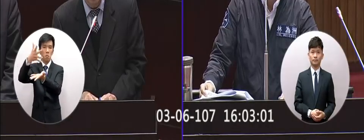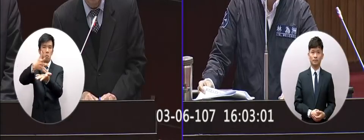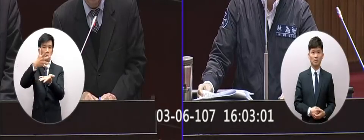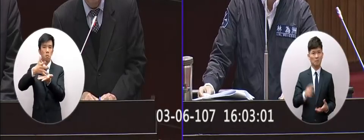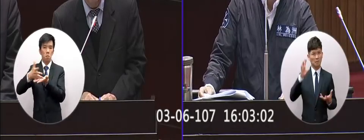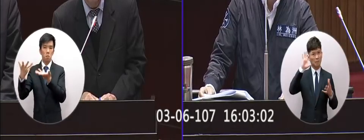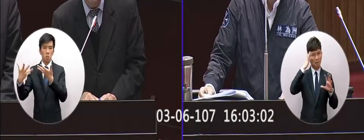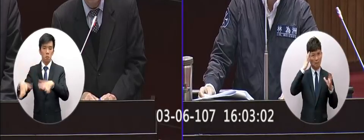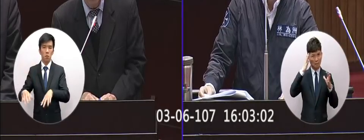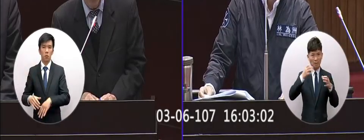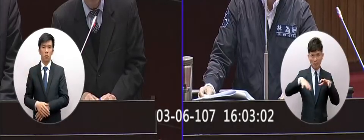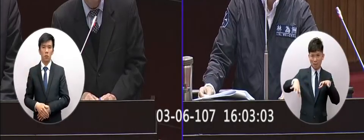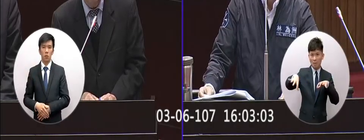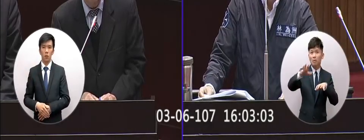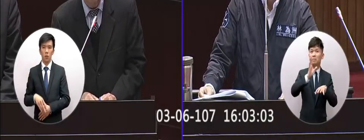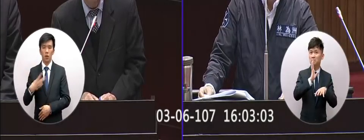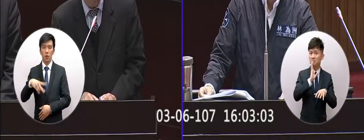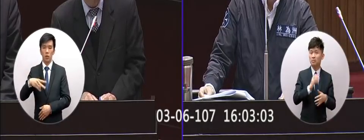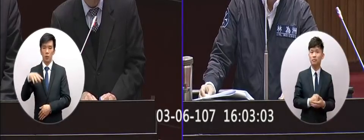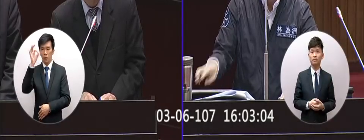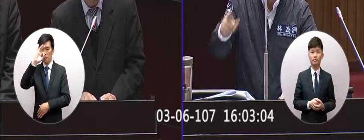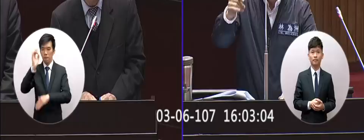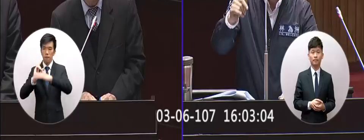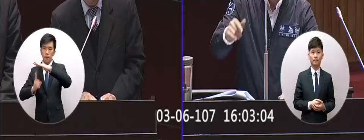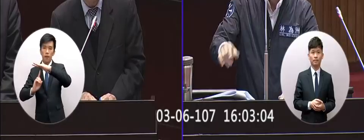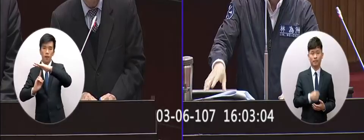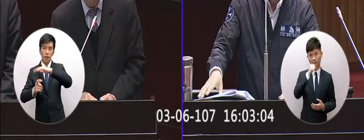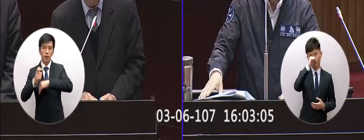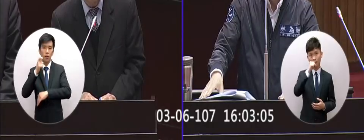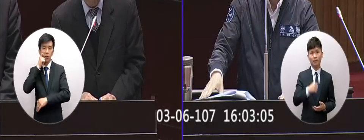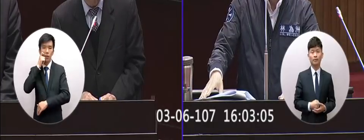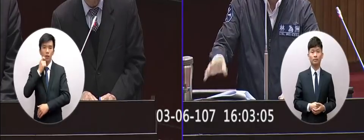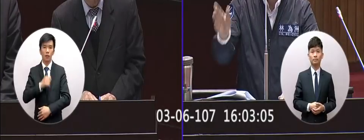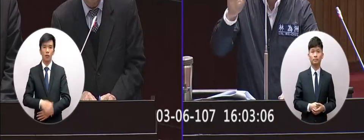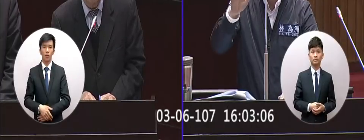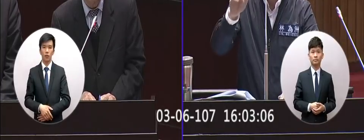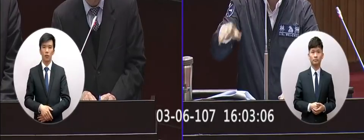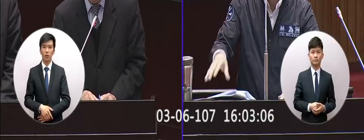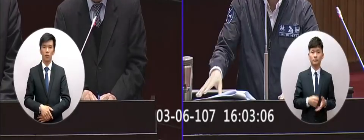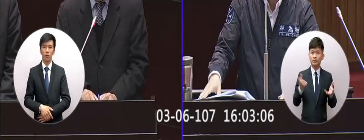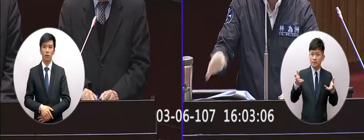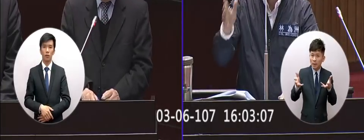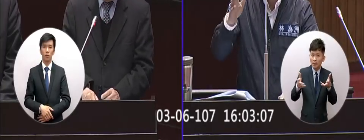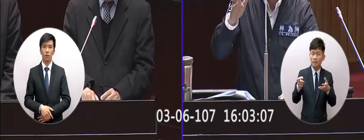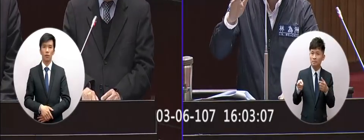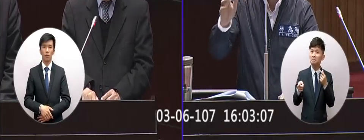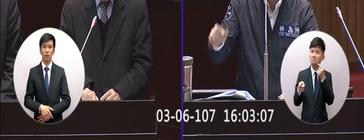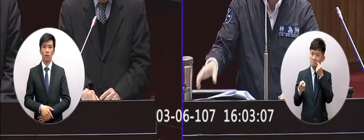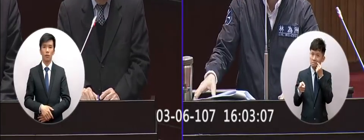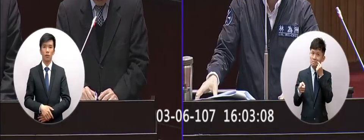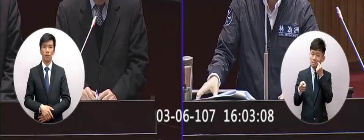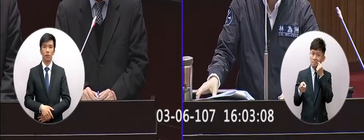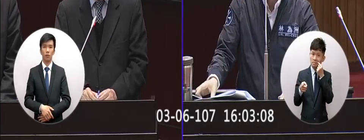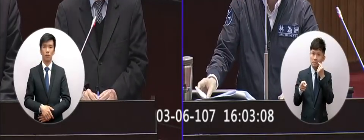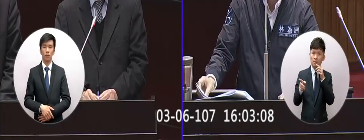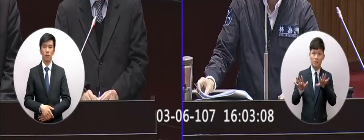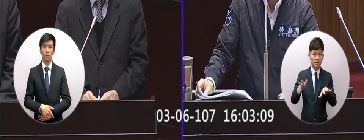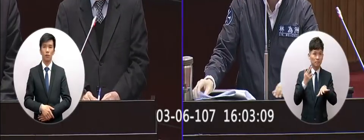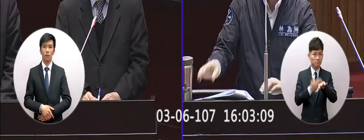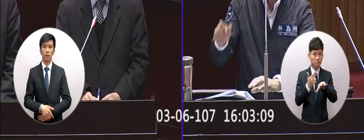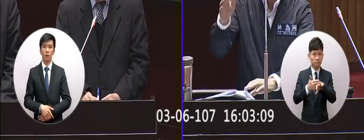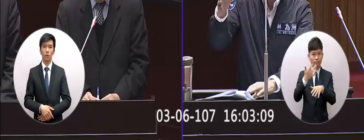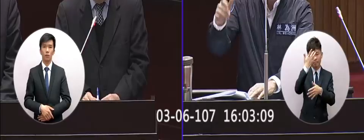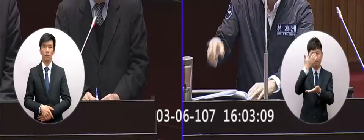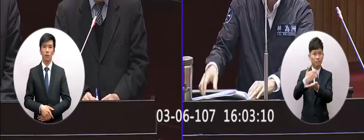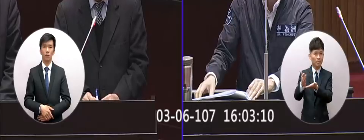比较复杂了， 交流道附近已经没有办法找到用地了。 好， 这个上面很多的方案，我们要 施工比较困难，这个是现在的技术都可以